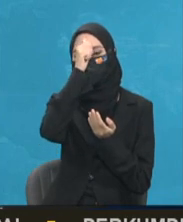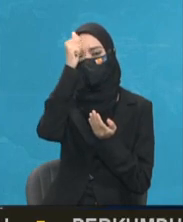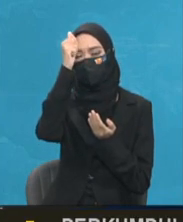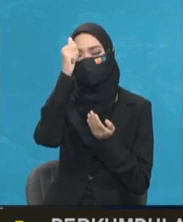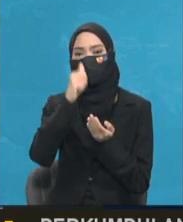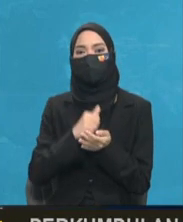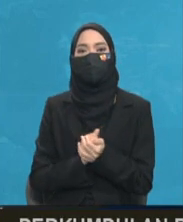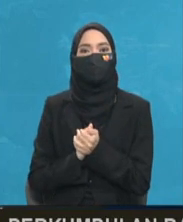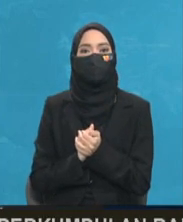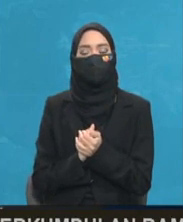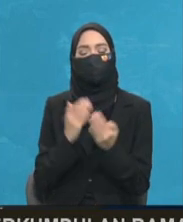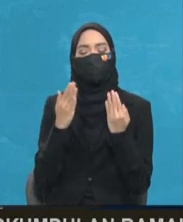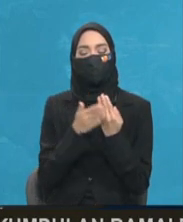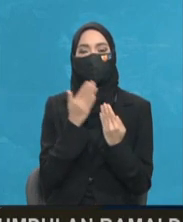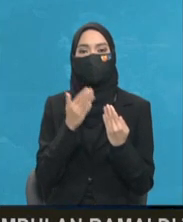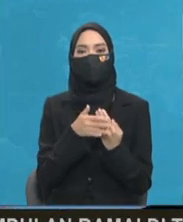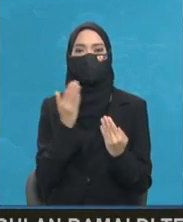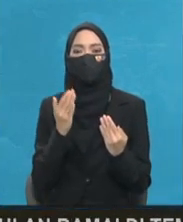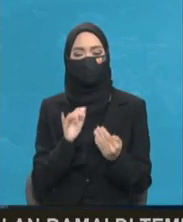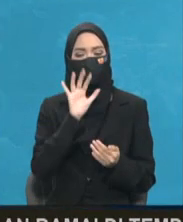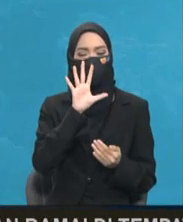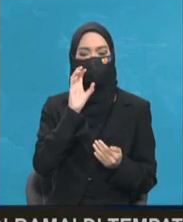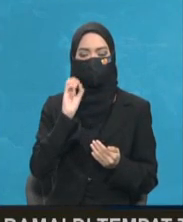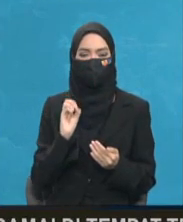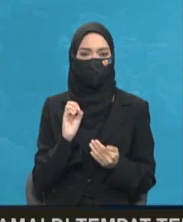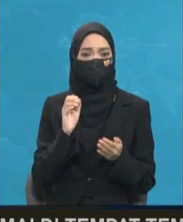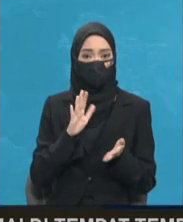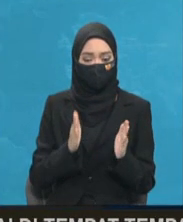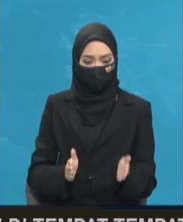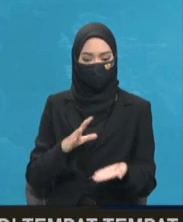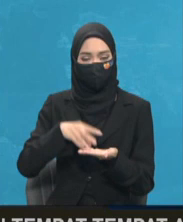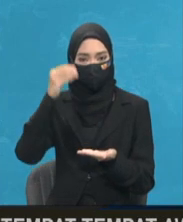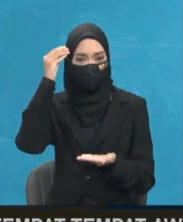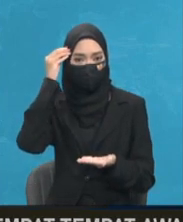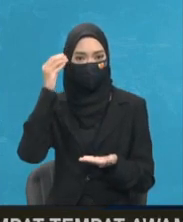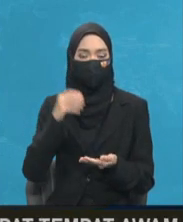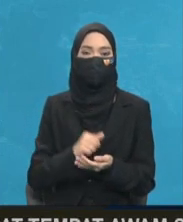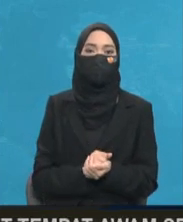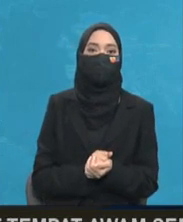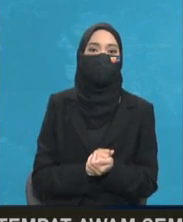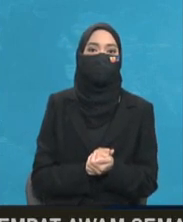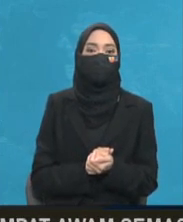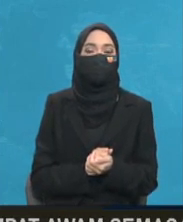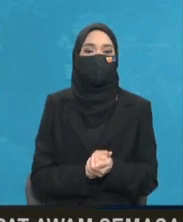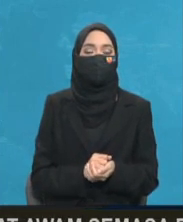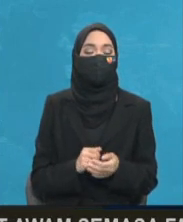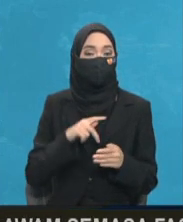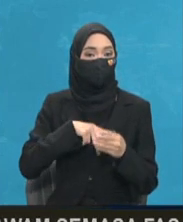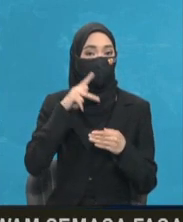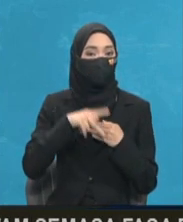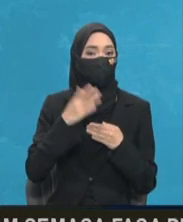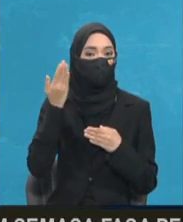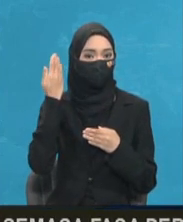wa ta'ala untuk memudahkan urusan 50 pelajar program pembinaan program yang Bermuda pada 27 Mei 2021